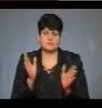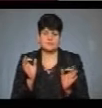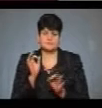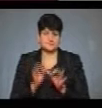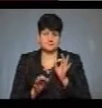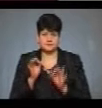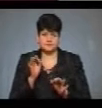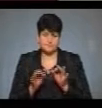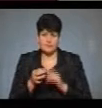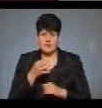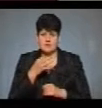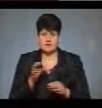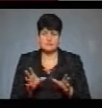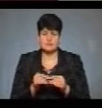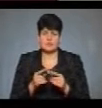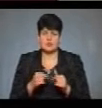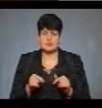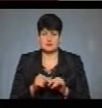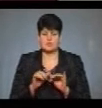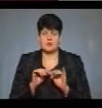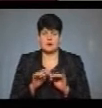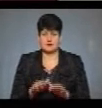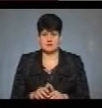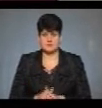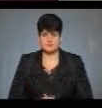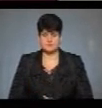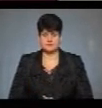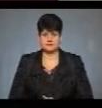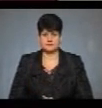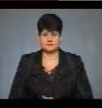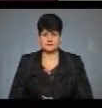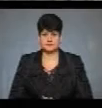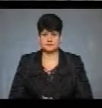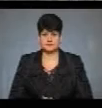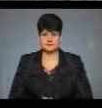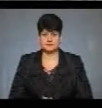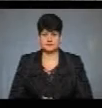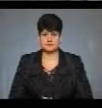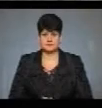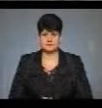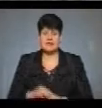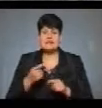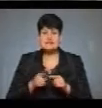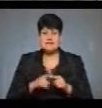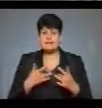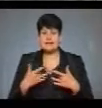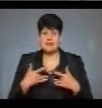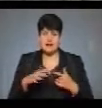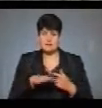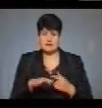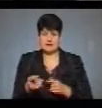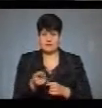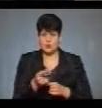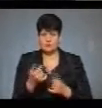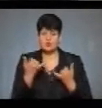розповів співорганізатор акції Дмитро Пастернак. Більше в сюжеті Любові Гадомської. Це театральний майдан у